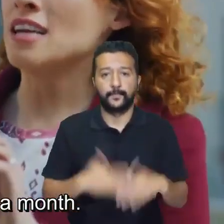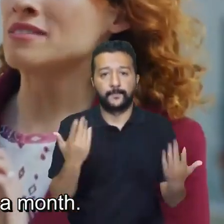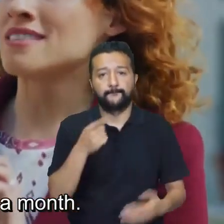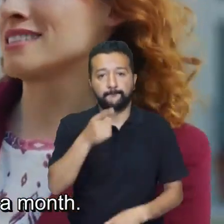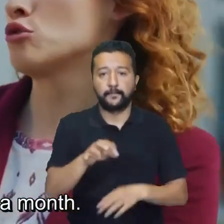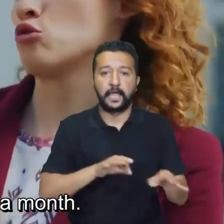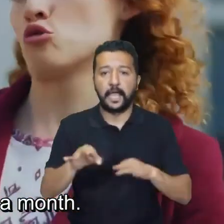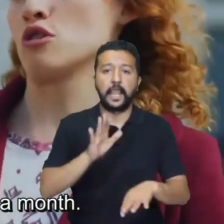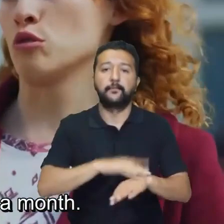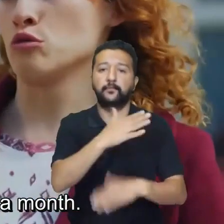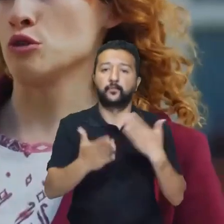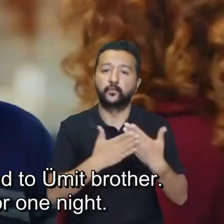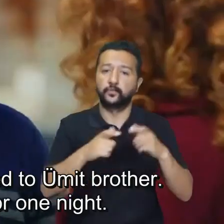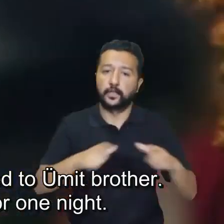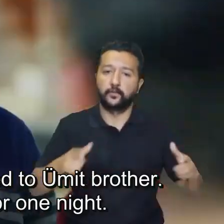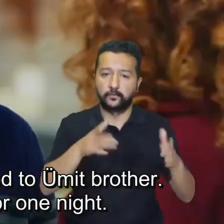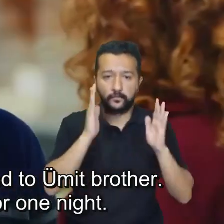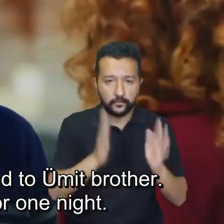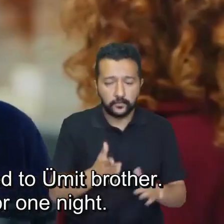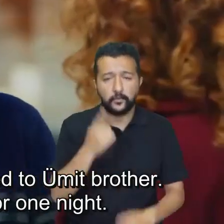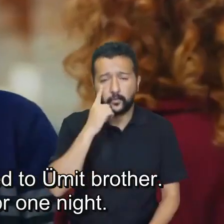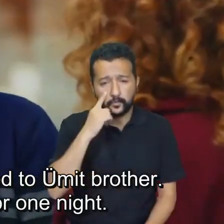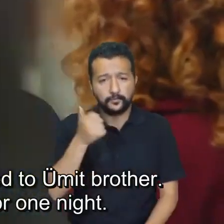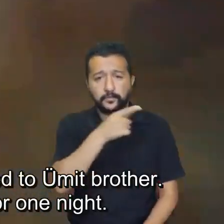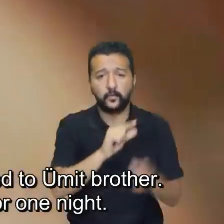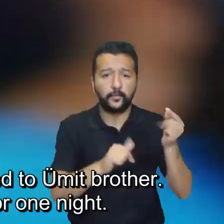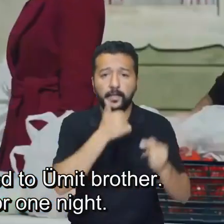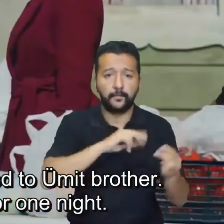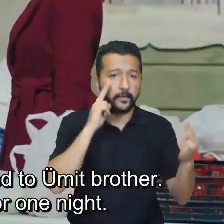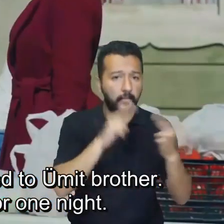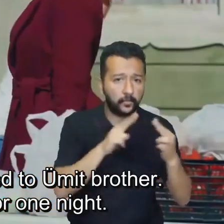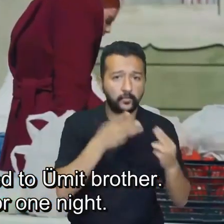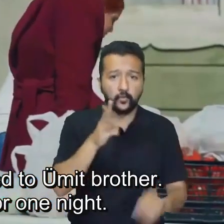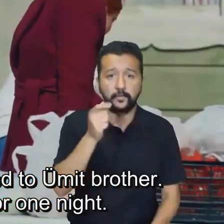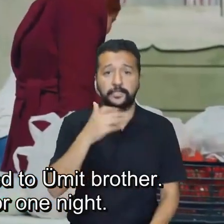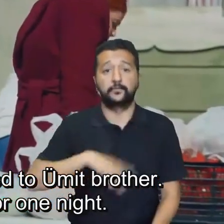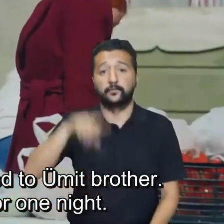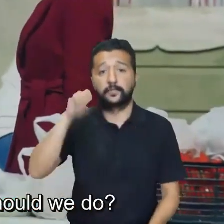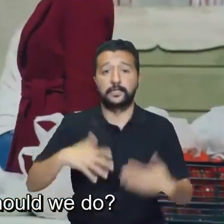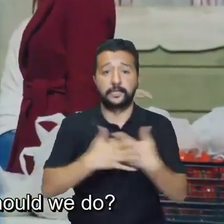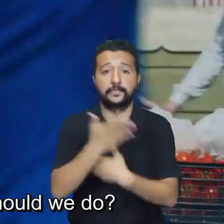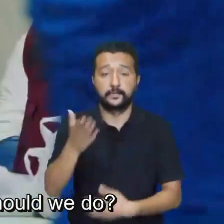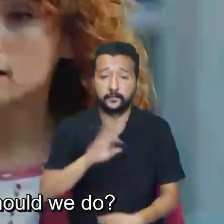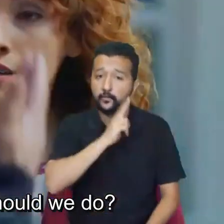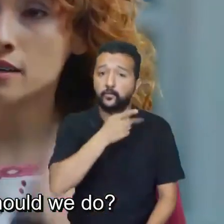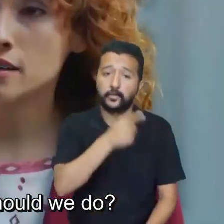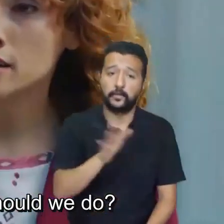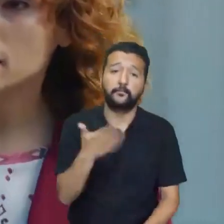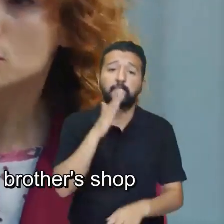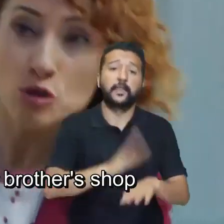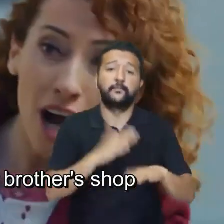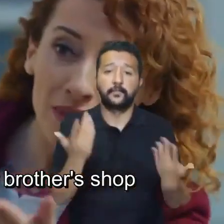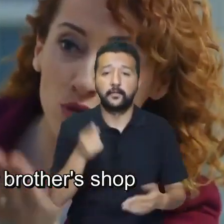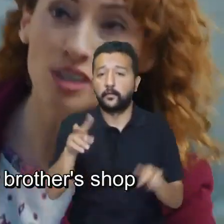bir ayarlayamadınız gitti şu düğün salonunu. Ya badem gözlüm, Ümit abiyle görüştük. 3000 lira istiyor bir geceliğine ya. Yani günah, boş ver ne